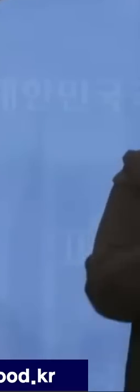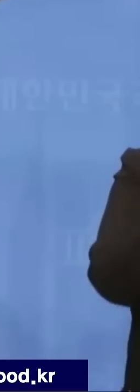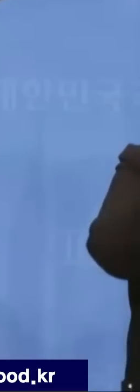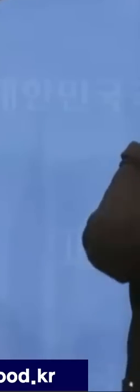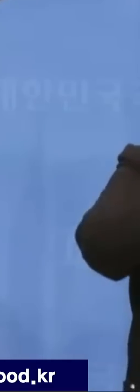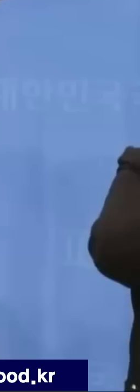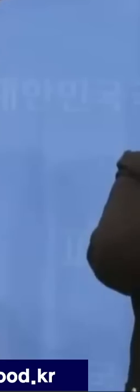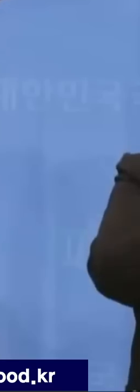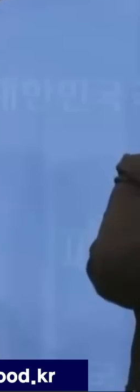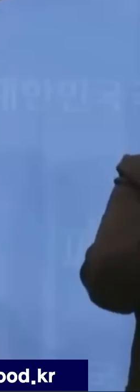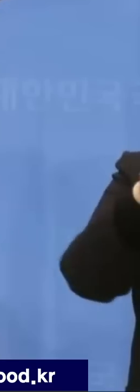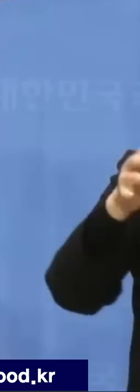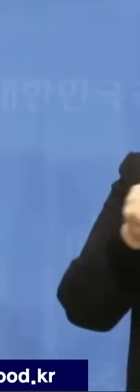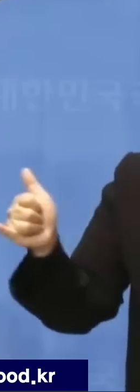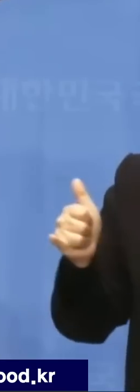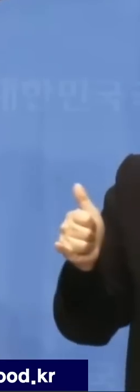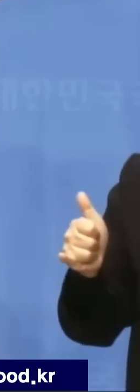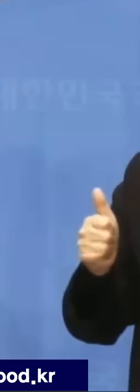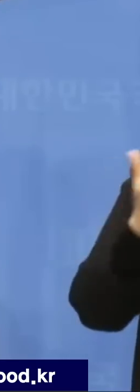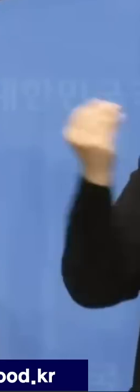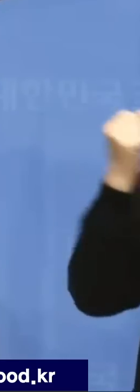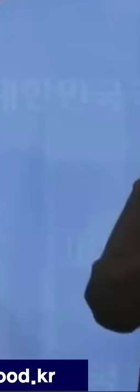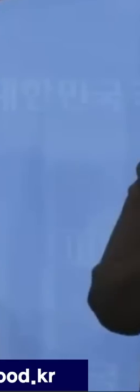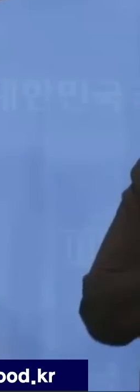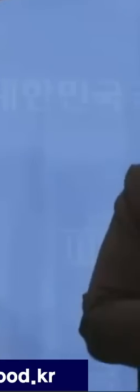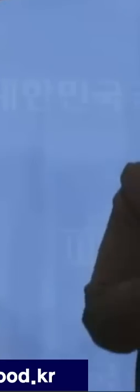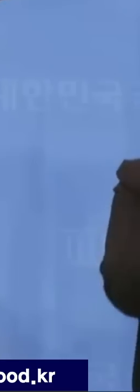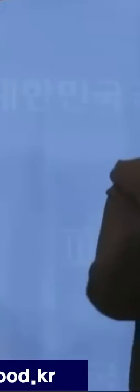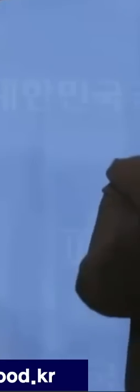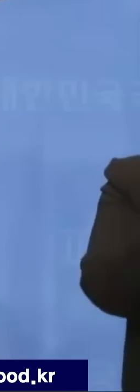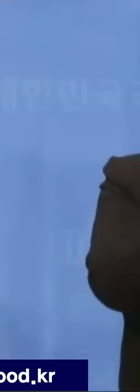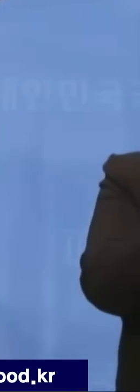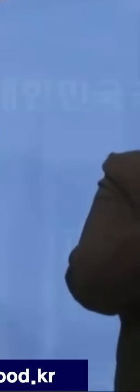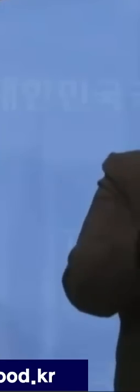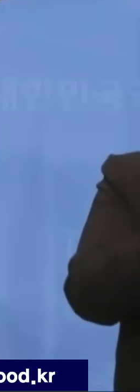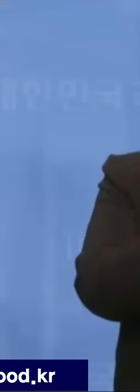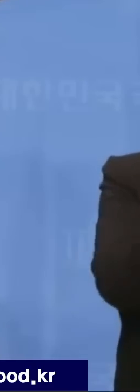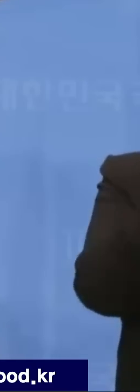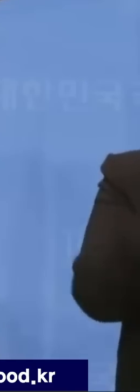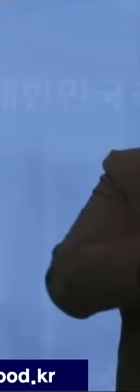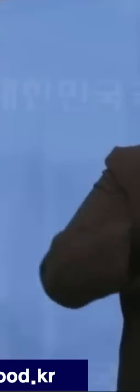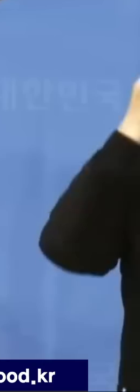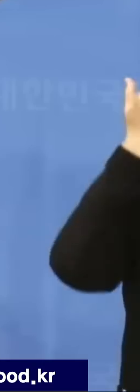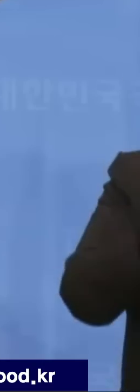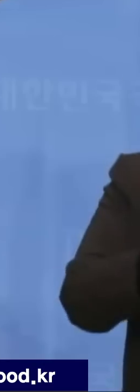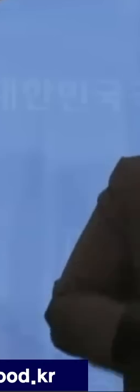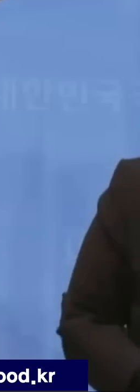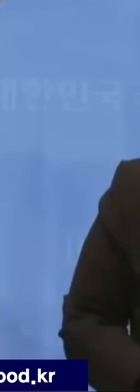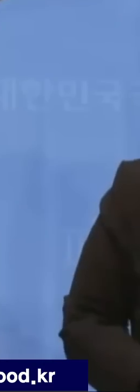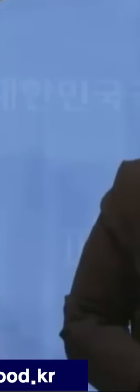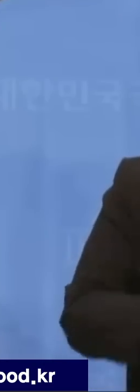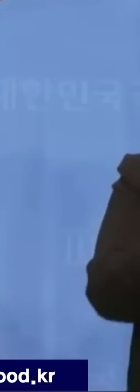법치주의 농단과 민심을 예매한 MB 사면 절대 반대. 법과 원칙을 강조하던